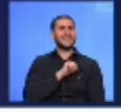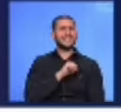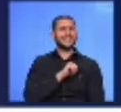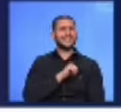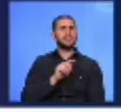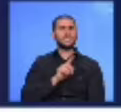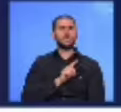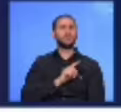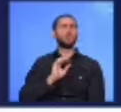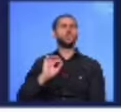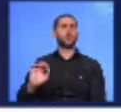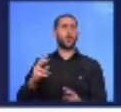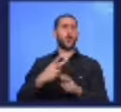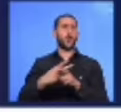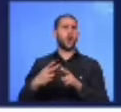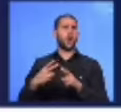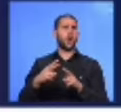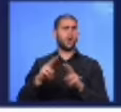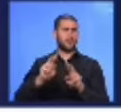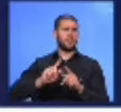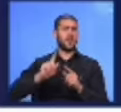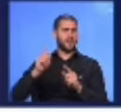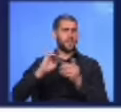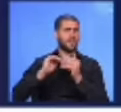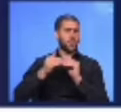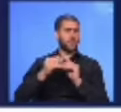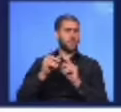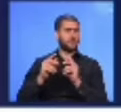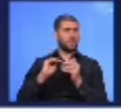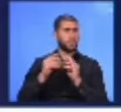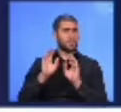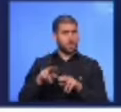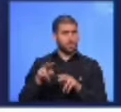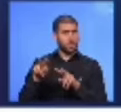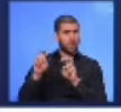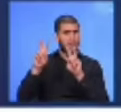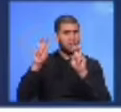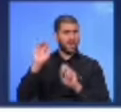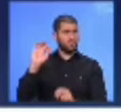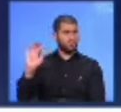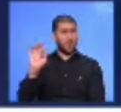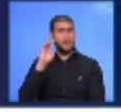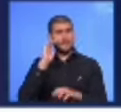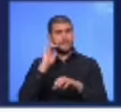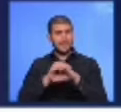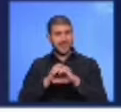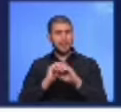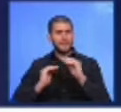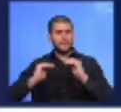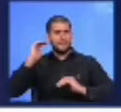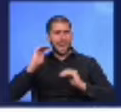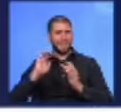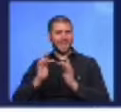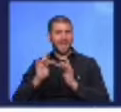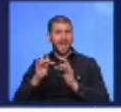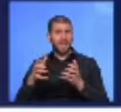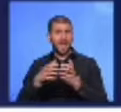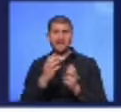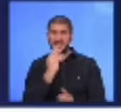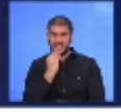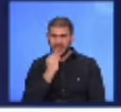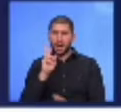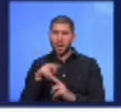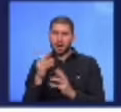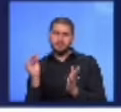שלו. הם ממש לוקחים מתואמים, את המינוחים. החבר'ה מתואמים. הם לוקחים את המינוחים האלה, שהם מזהים, שהם פערים, הם שסעים בחברה הישראלית, ושם הם